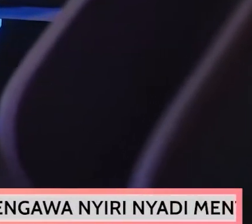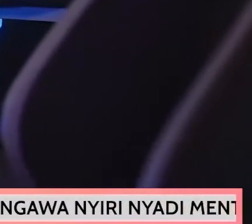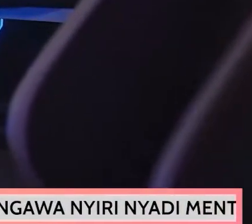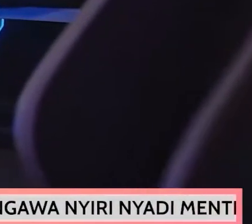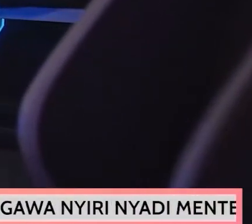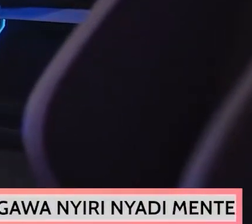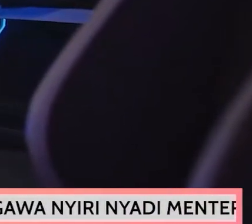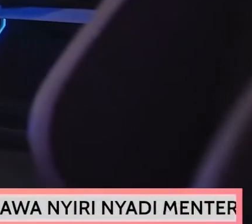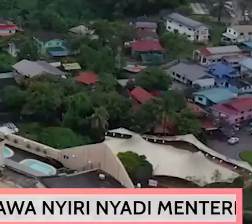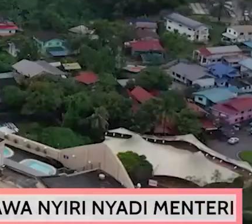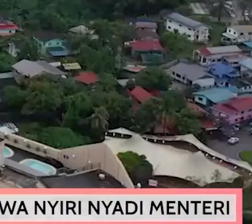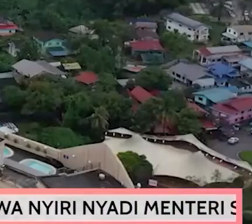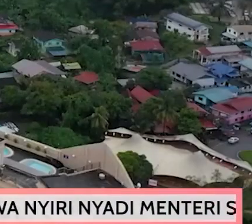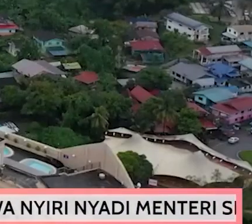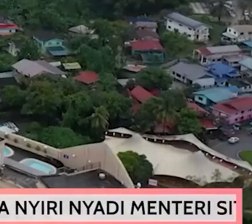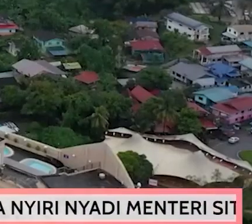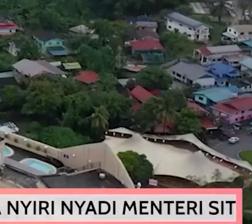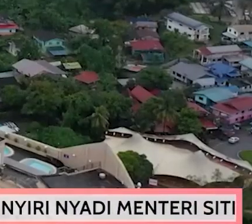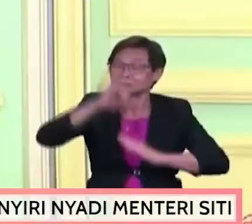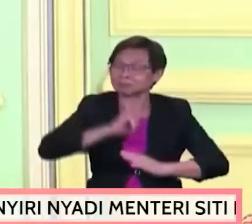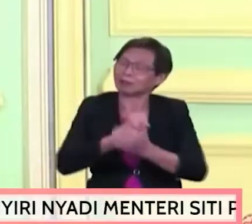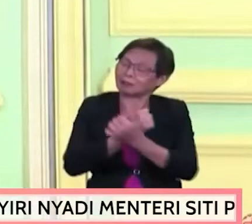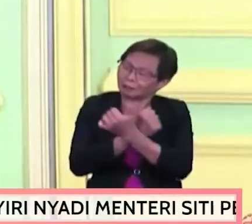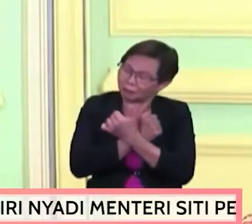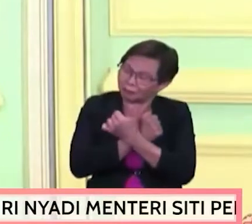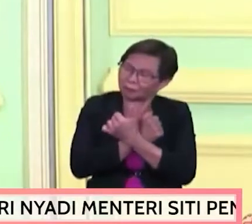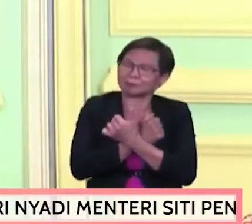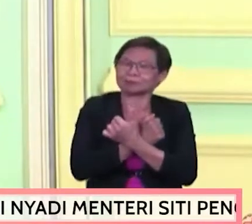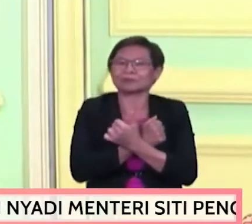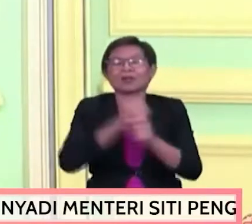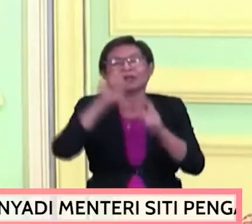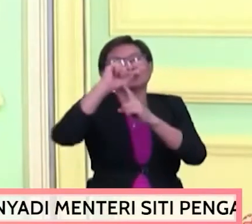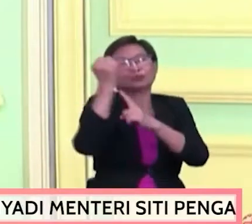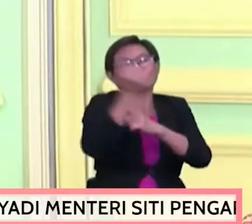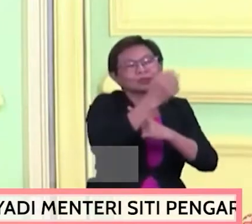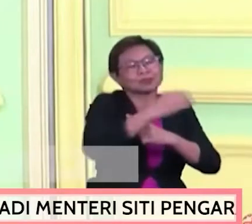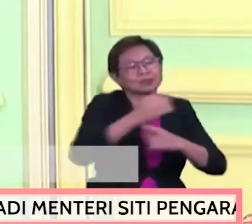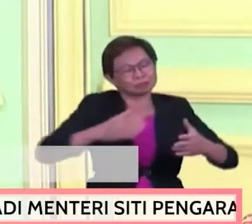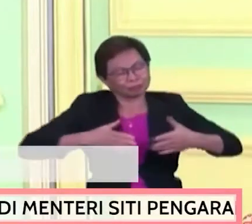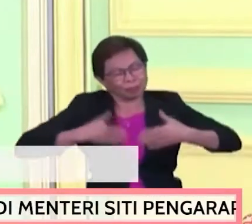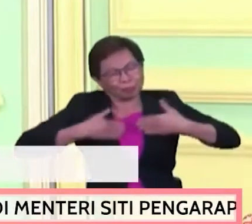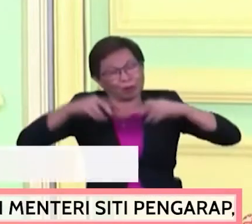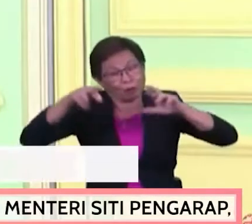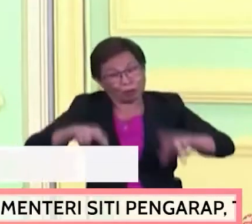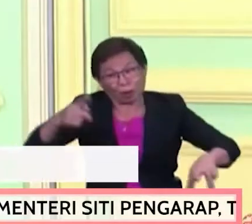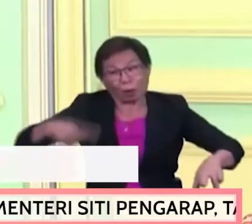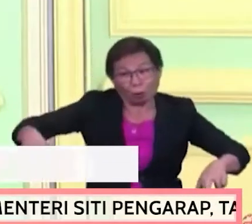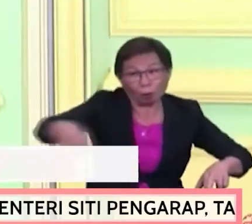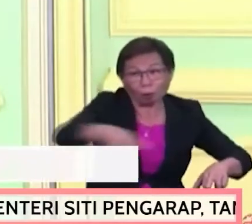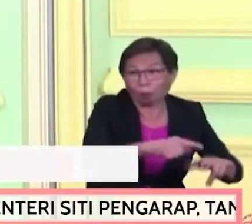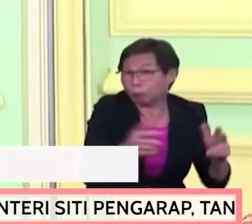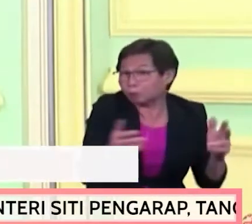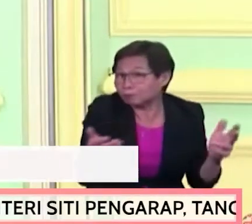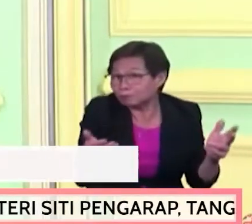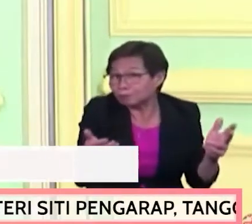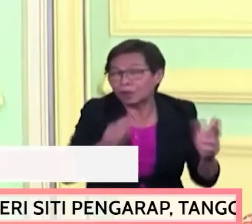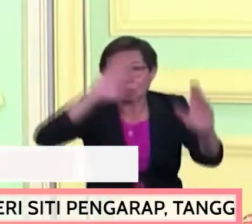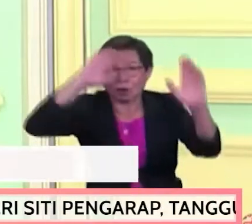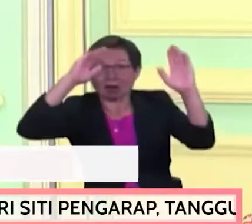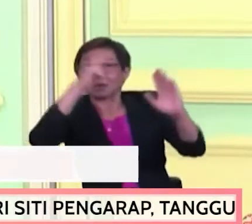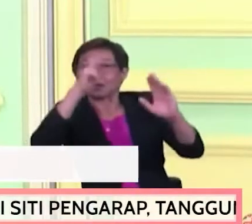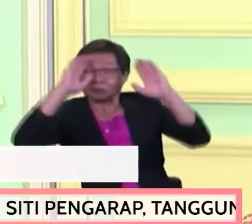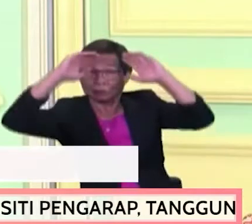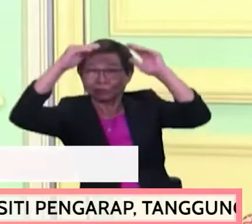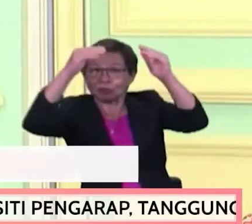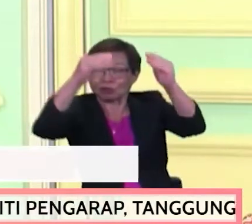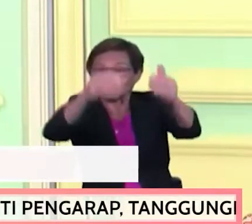semua menteri besar Hai bas lampur menua dari SP sosial dan kesejahteraan rakyat pula Hai fokus